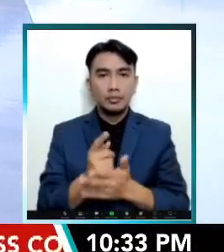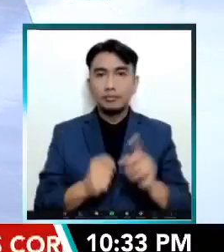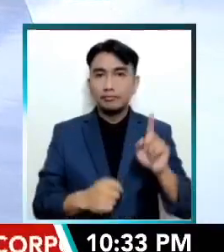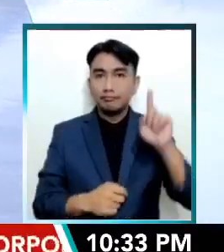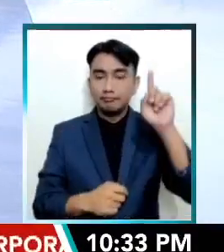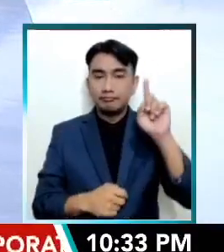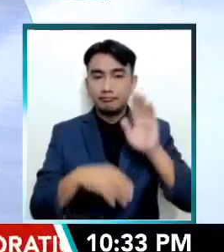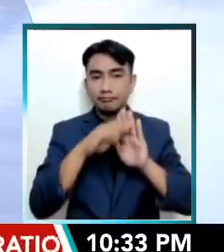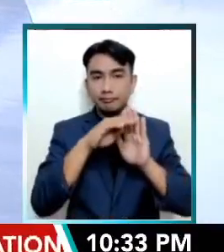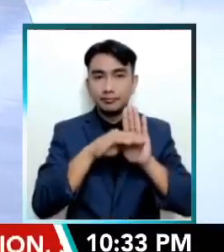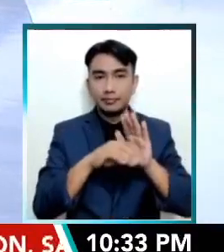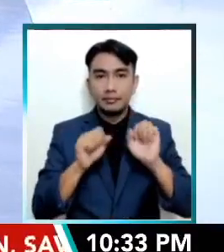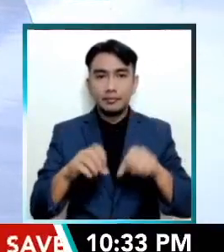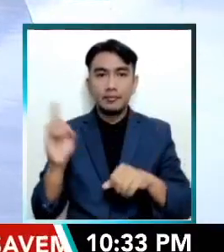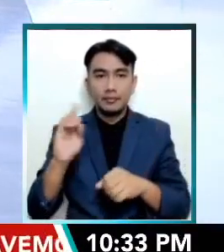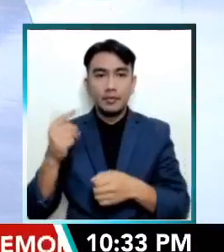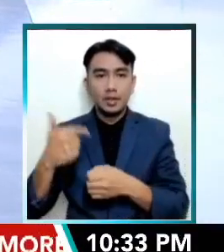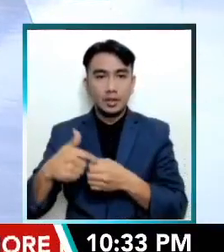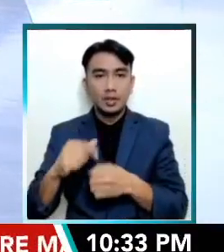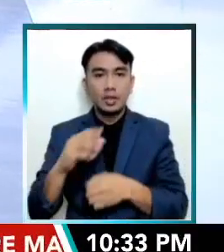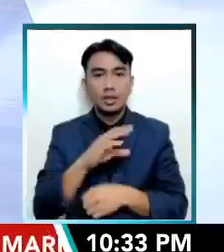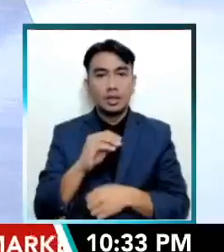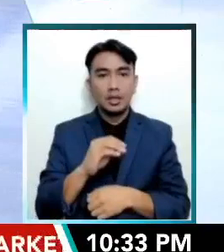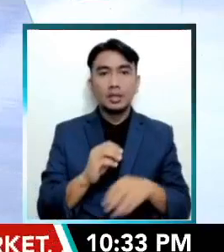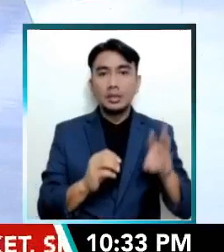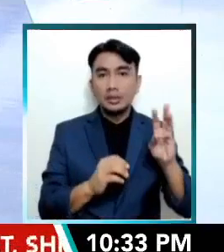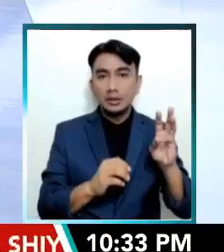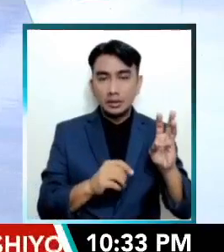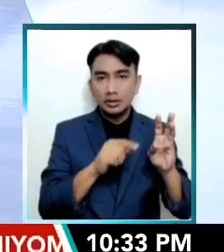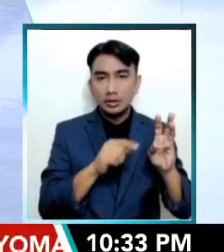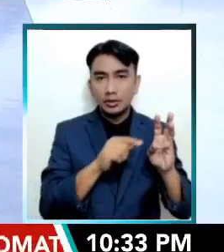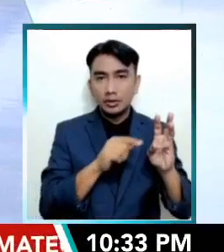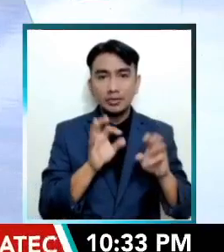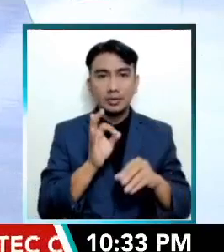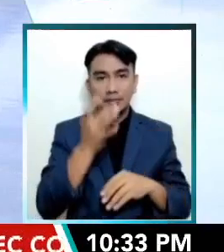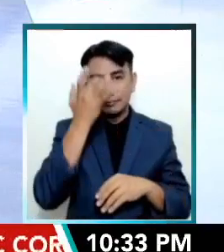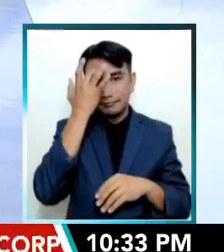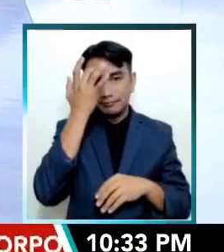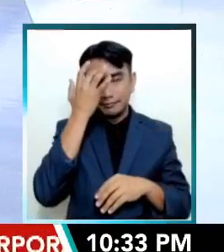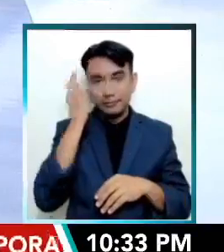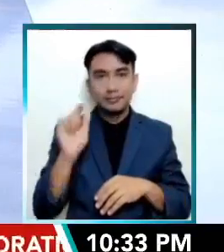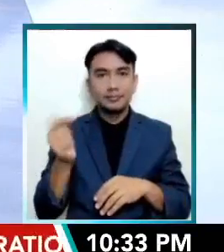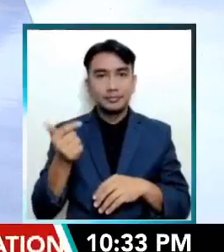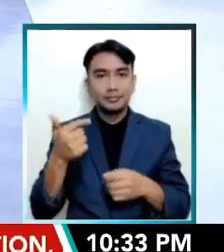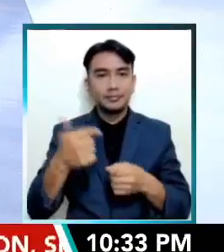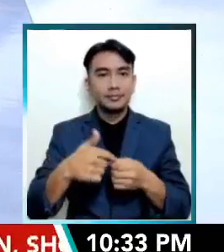diesel, habang 60 to 90 centavos naman kada litro ng gasolina.